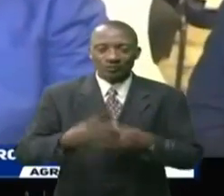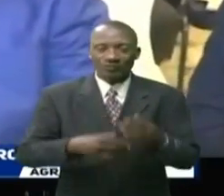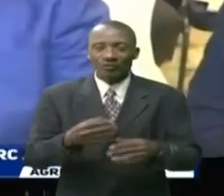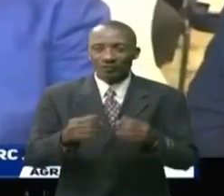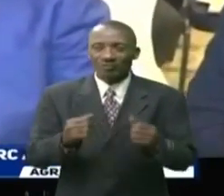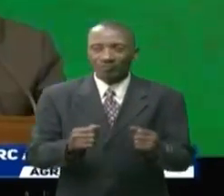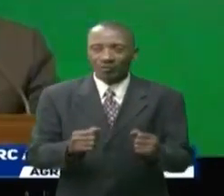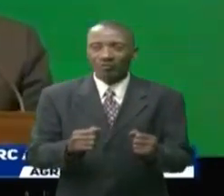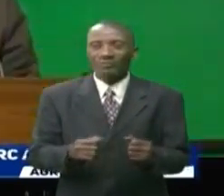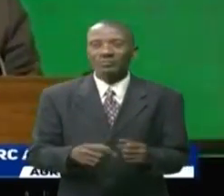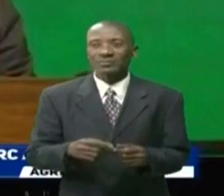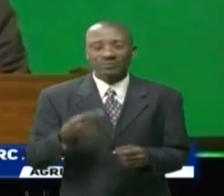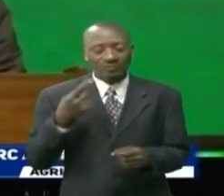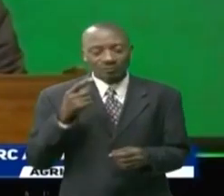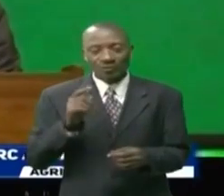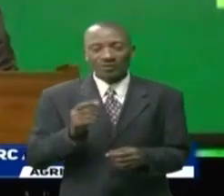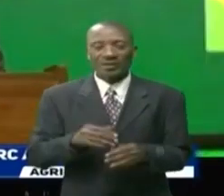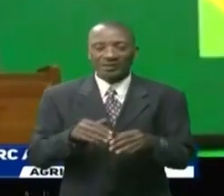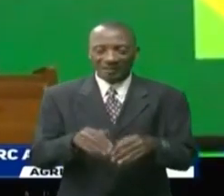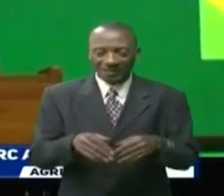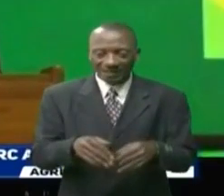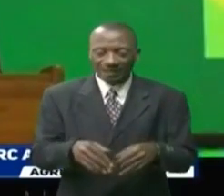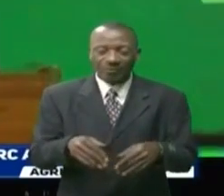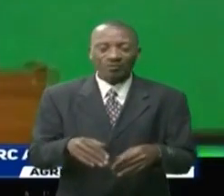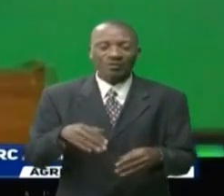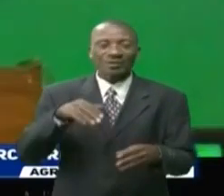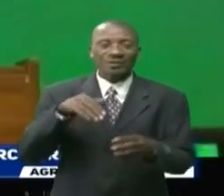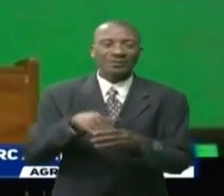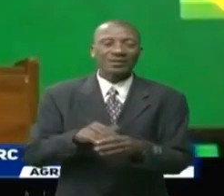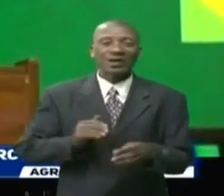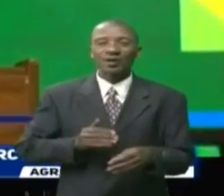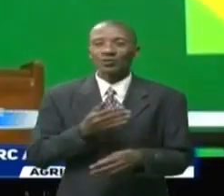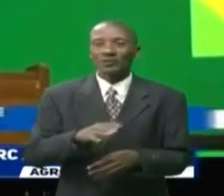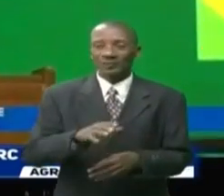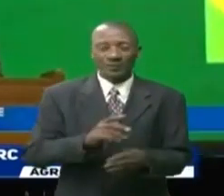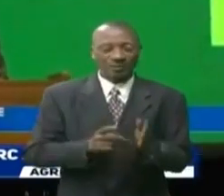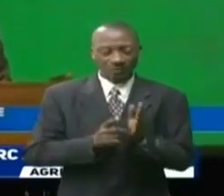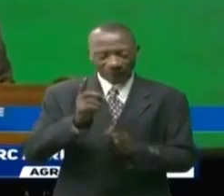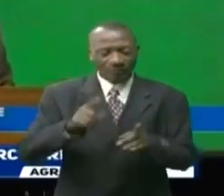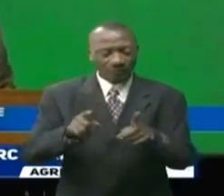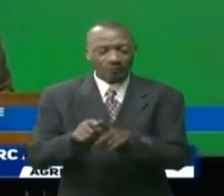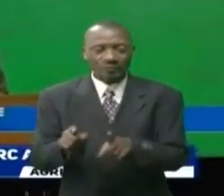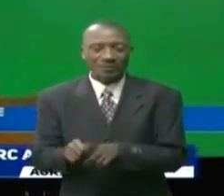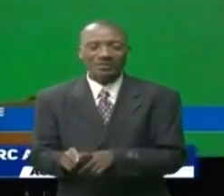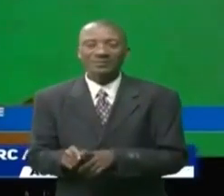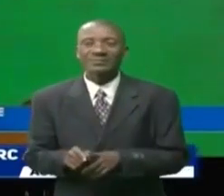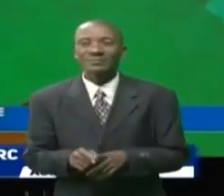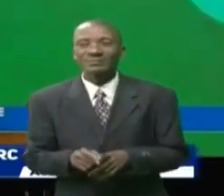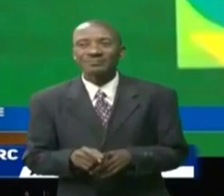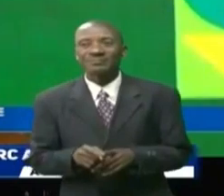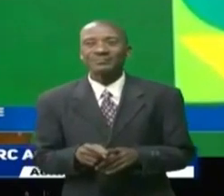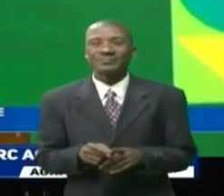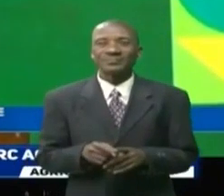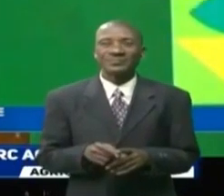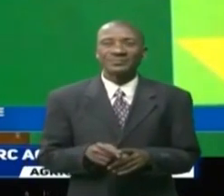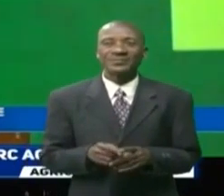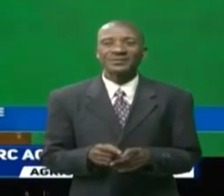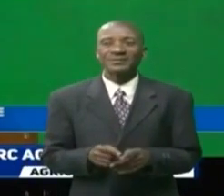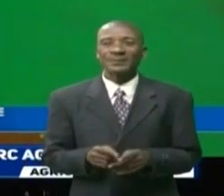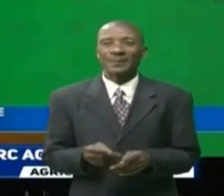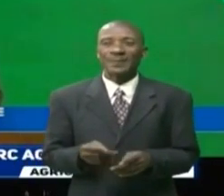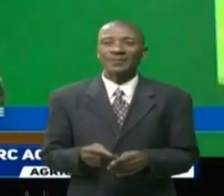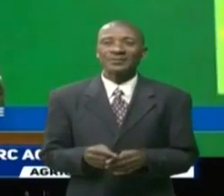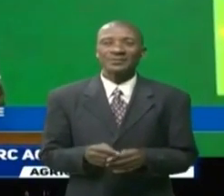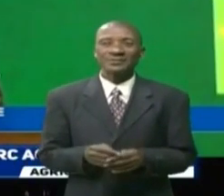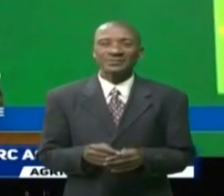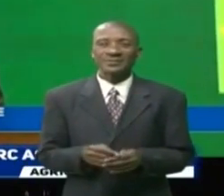de terres à exploiter. En transformant localement, nous pouvons alimenter les usines grâce à notre vaste potentiel d'énergie